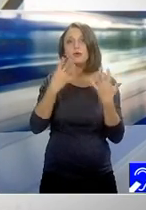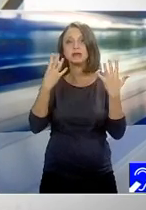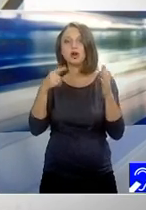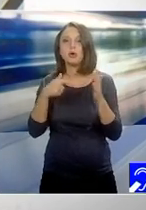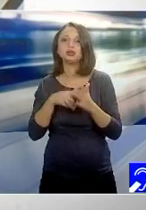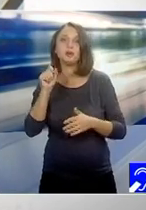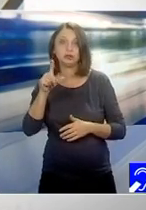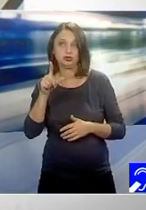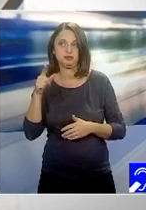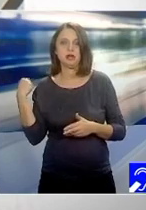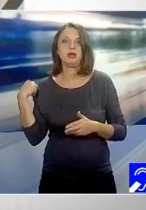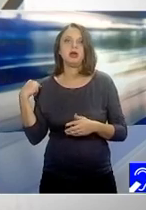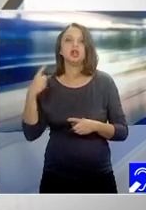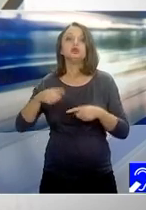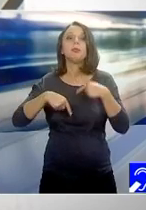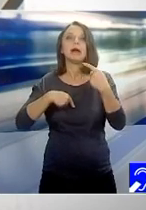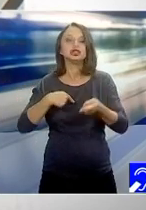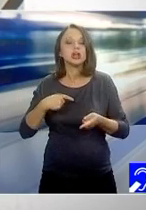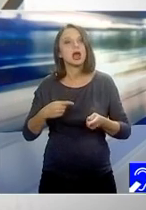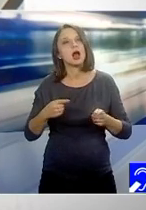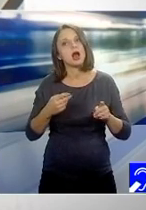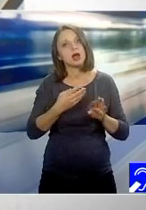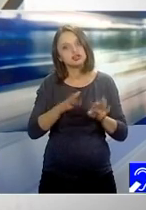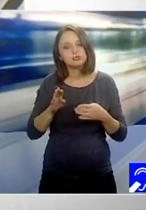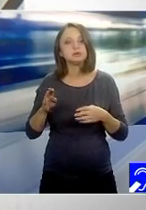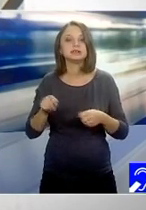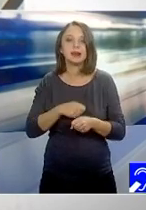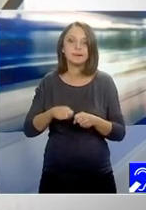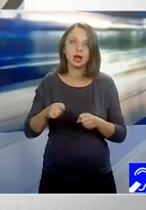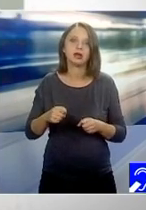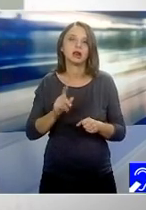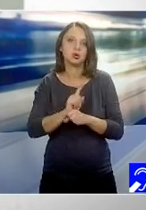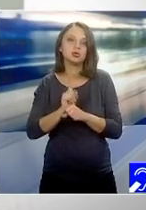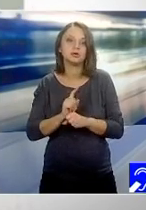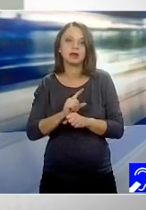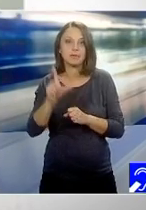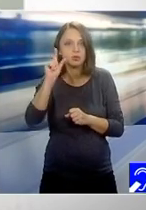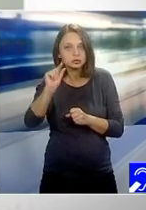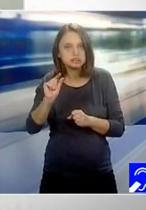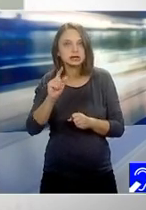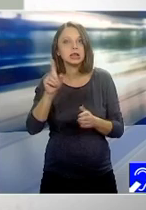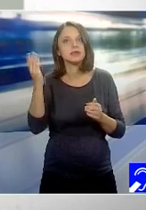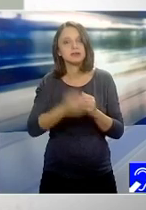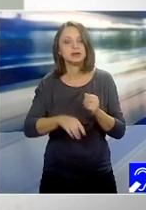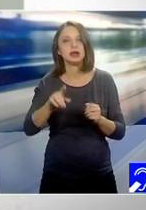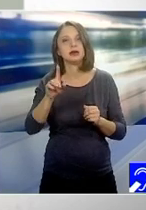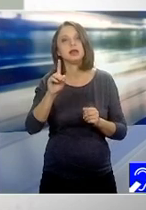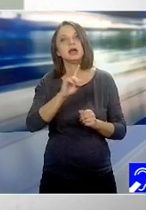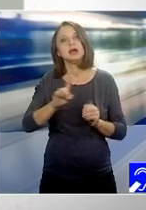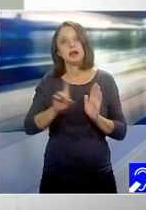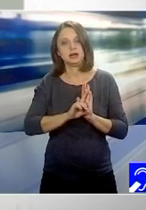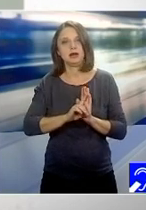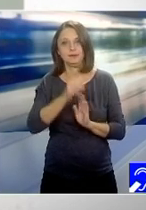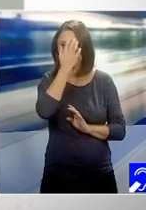2009-2012. De atunci lucrurile încet, încet intră într-un făgaș normal. Dar... Deci acele statistici de care vorbeau cei de la Greenpeace, am